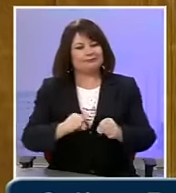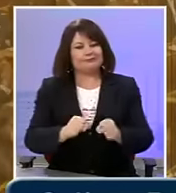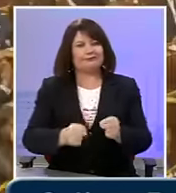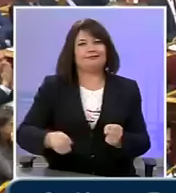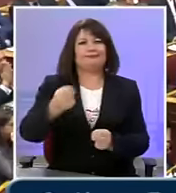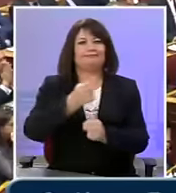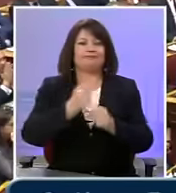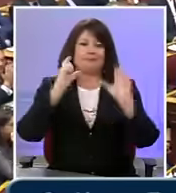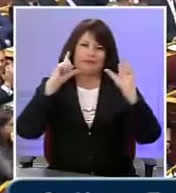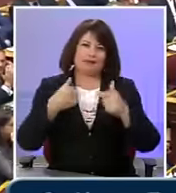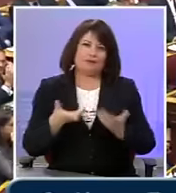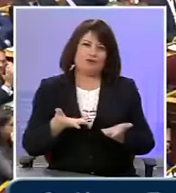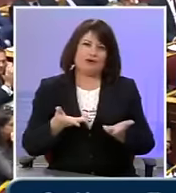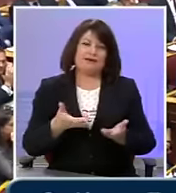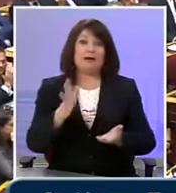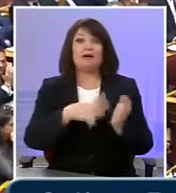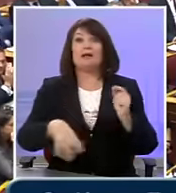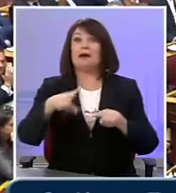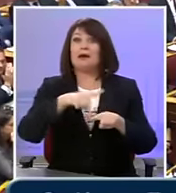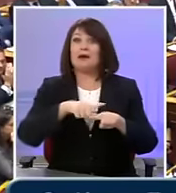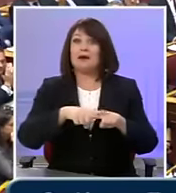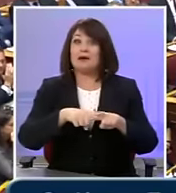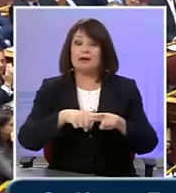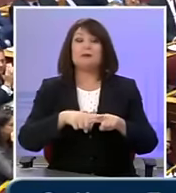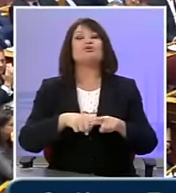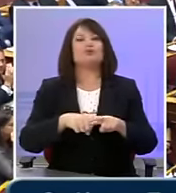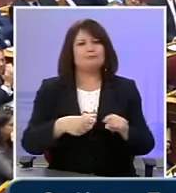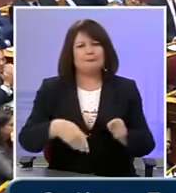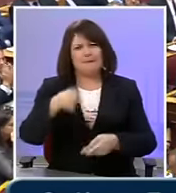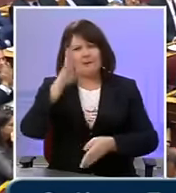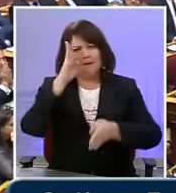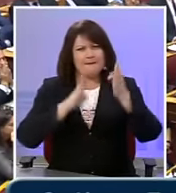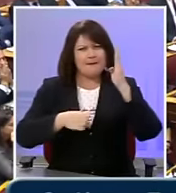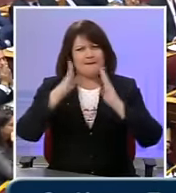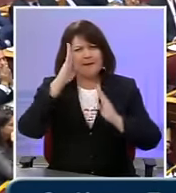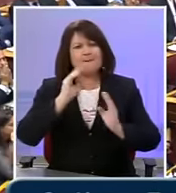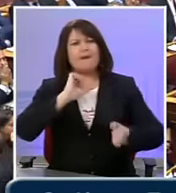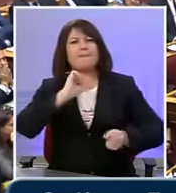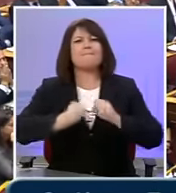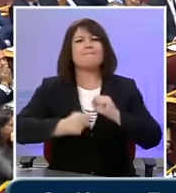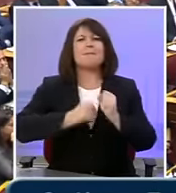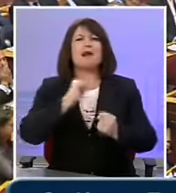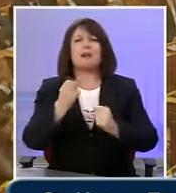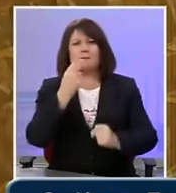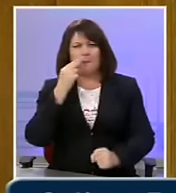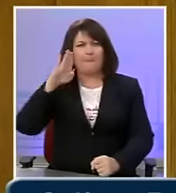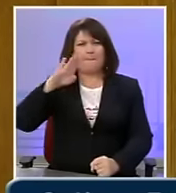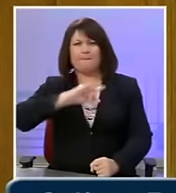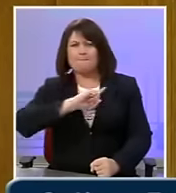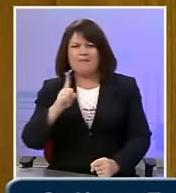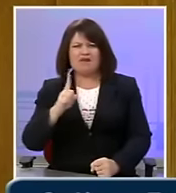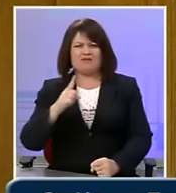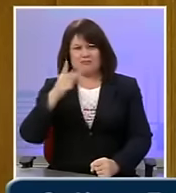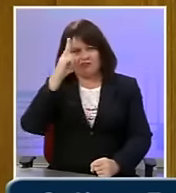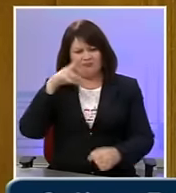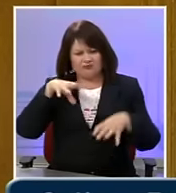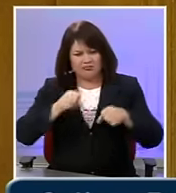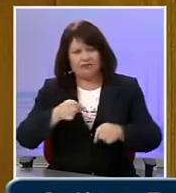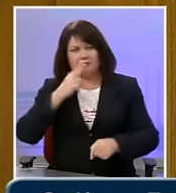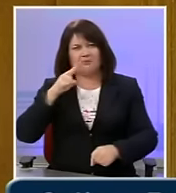Ένας λαός που έχει πληρώσει, έχει αντισταθεί στο φασισμό, στον ναζισμό